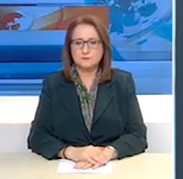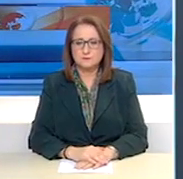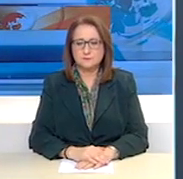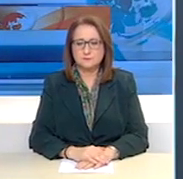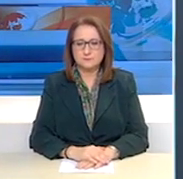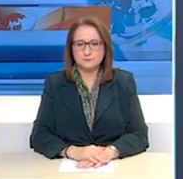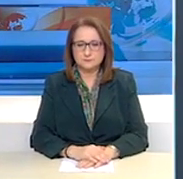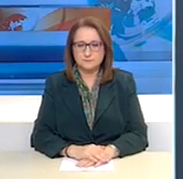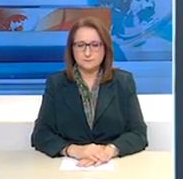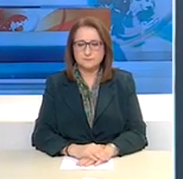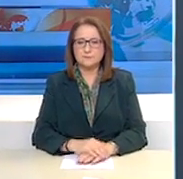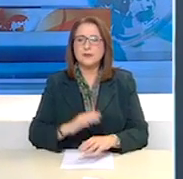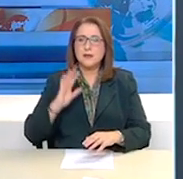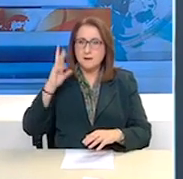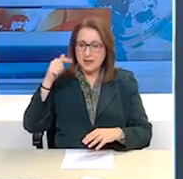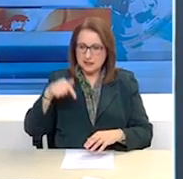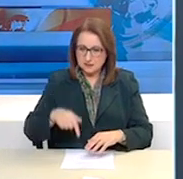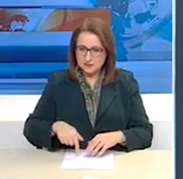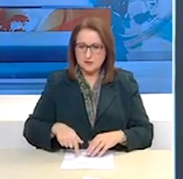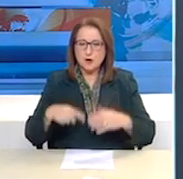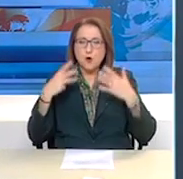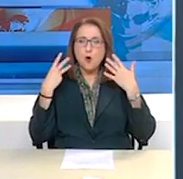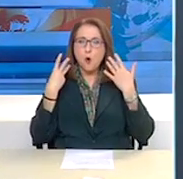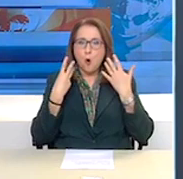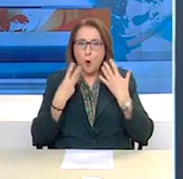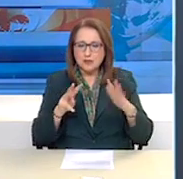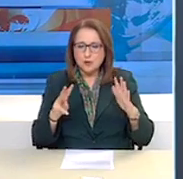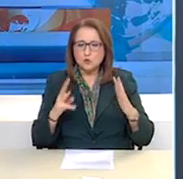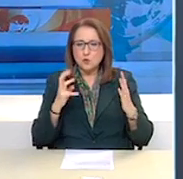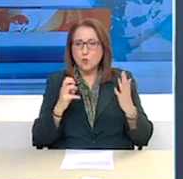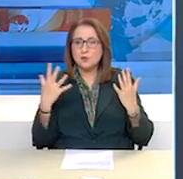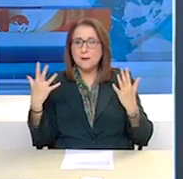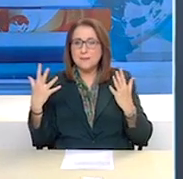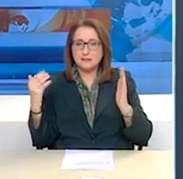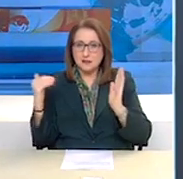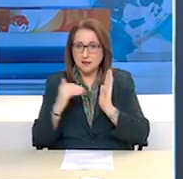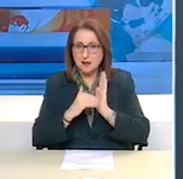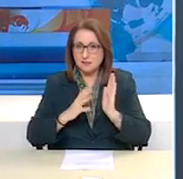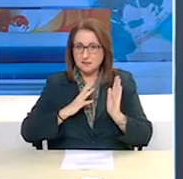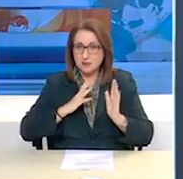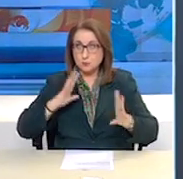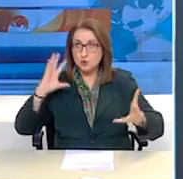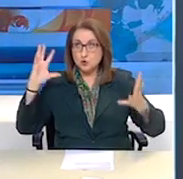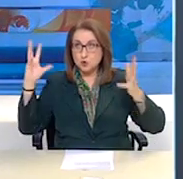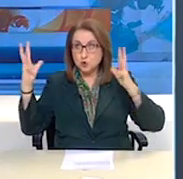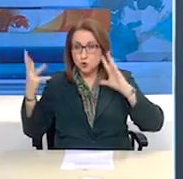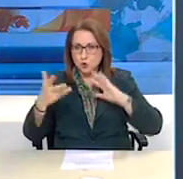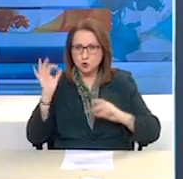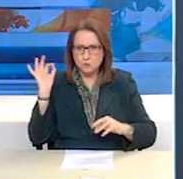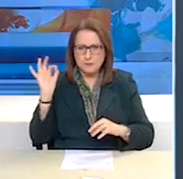Ως σήμερα, περισσότερα από 885.000 κρούσματα του νέου κορονοϊού έχουν καταγραφεί παγκοσμίως,